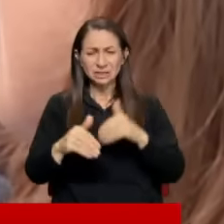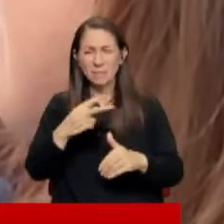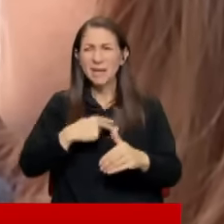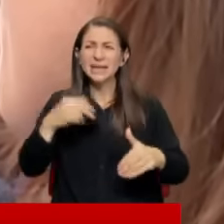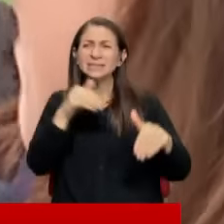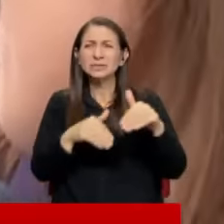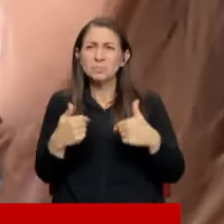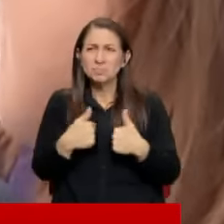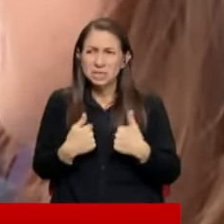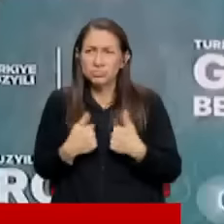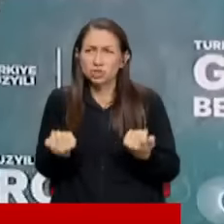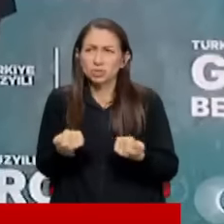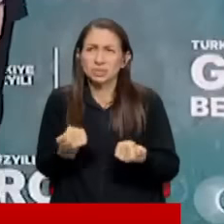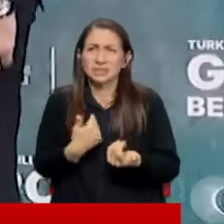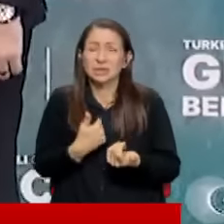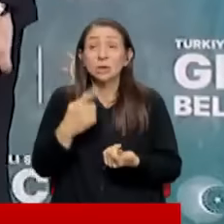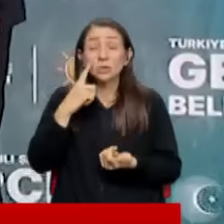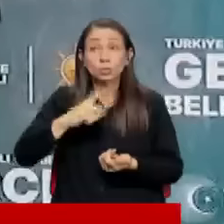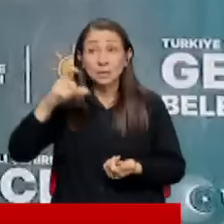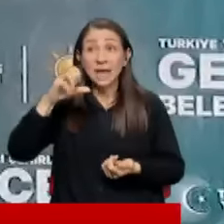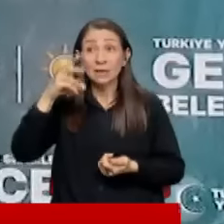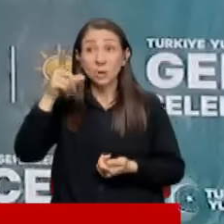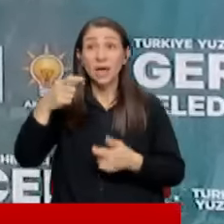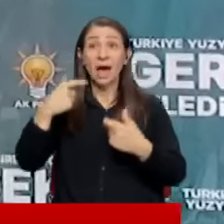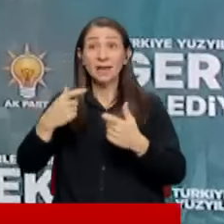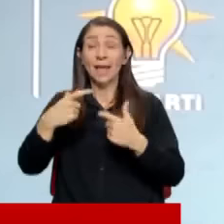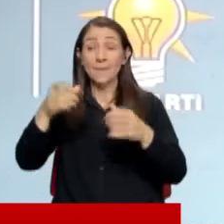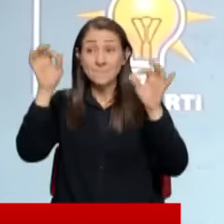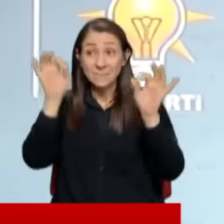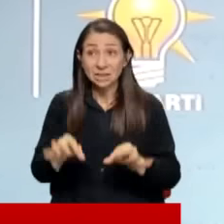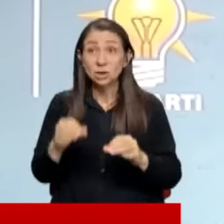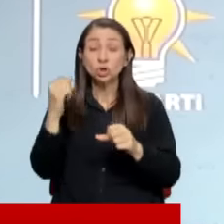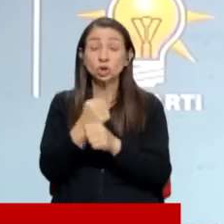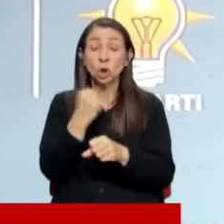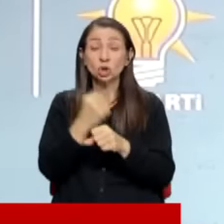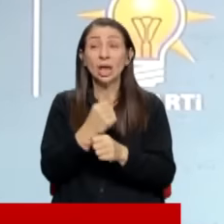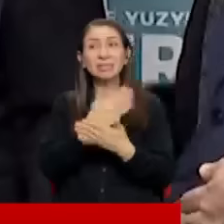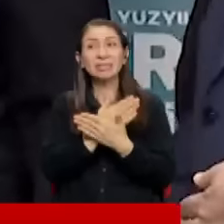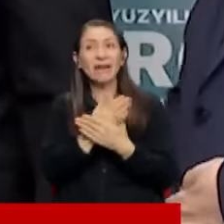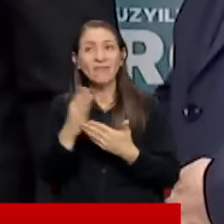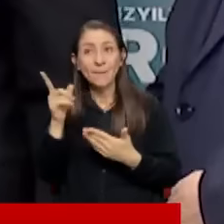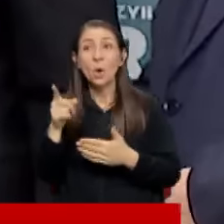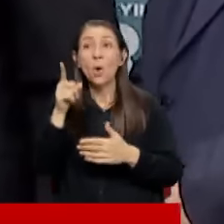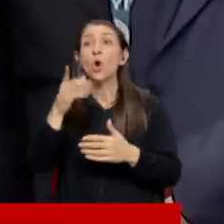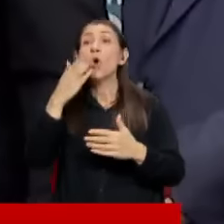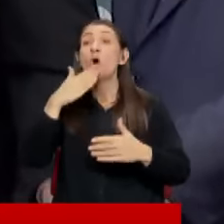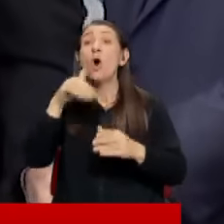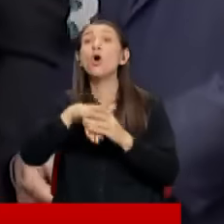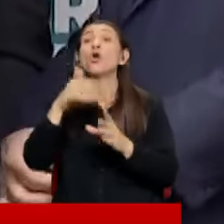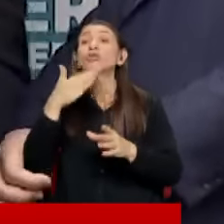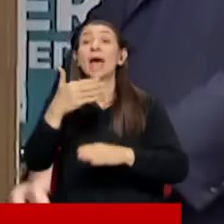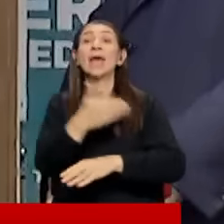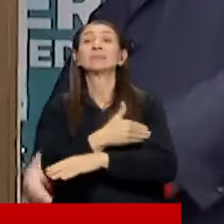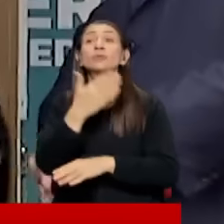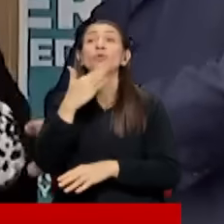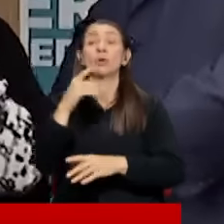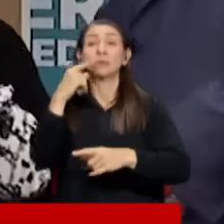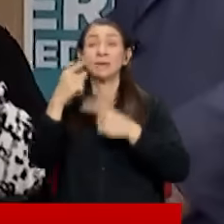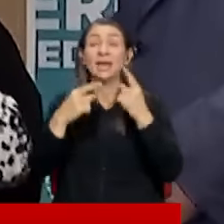seçim işi bizim işimiz. Cumhurbaşkanı Erdoğan Hatay'da başlattığı, Zonguldak'ta devam ettiği oy yoksa hizmet yok